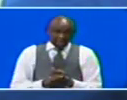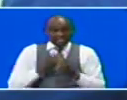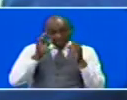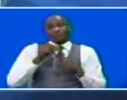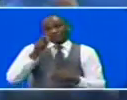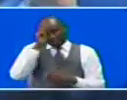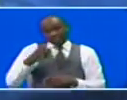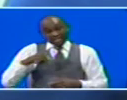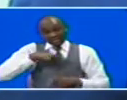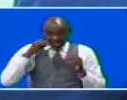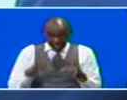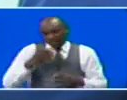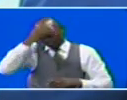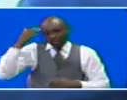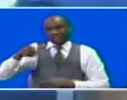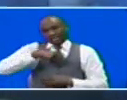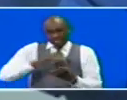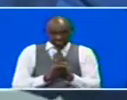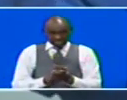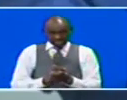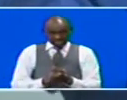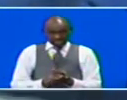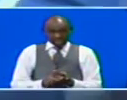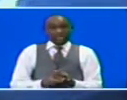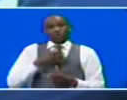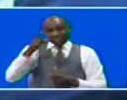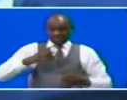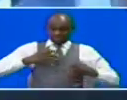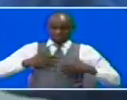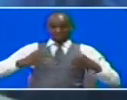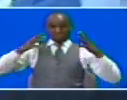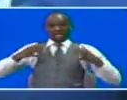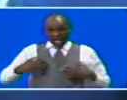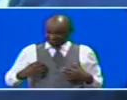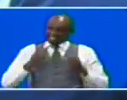Usipotuheshimu sahau sisi, na ukifikiri uko na kifua kubwa,